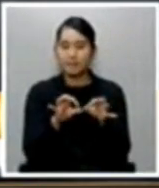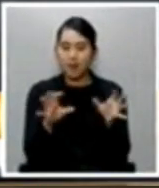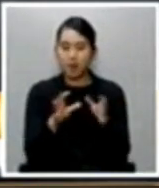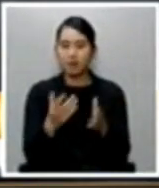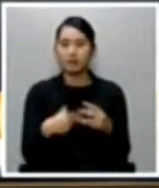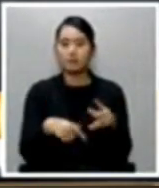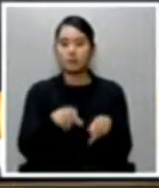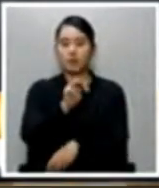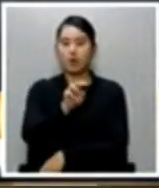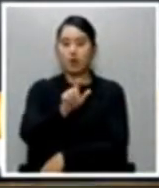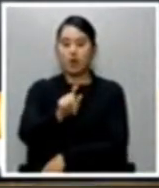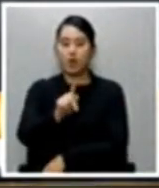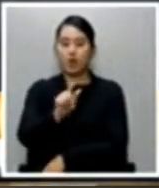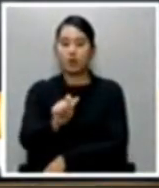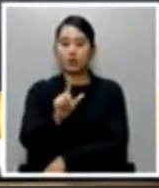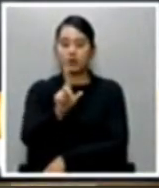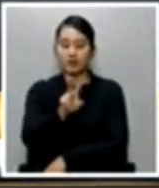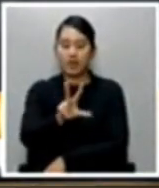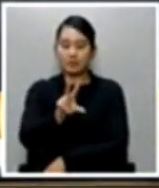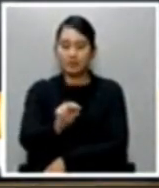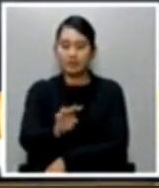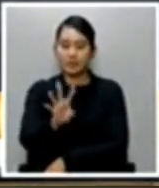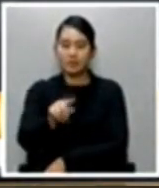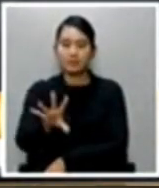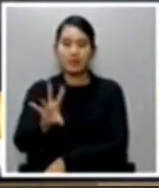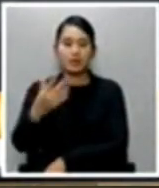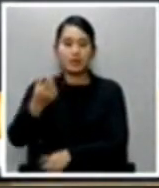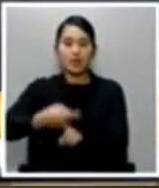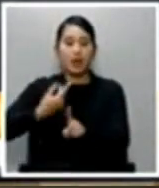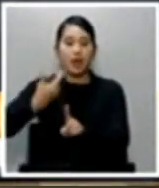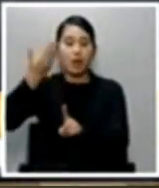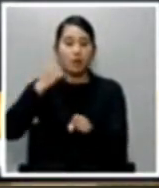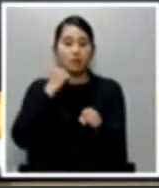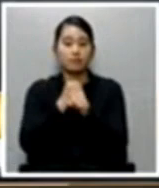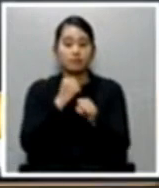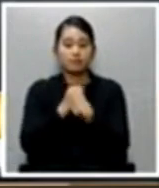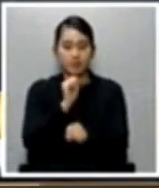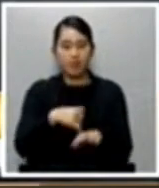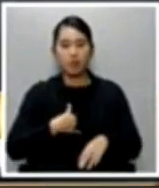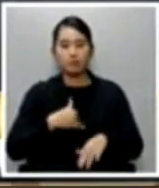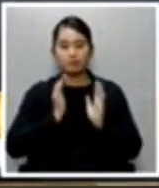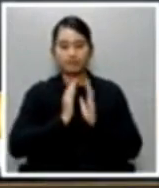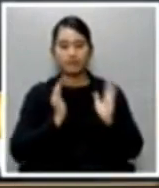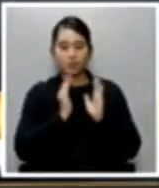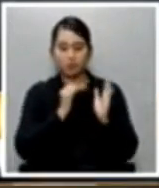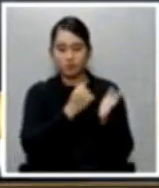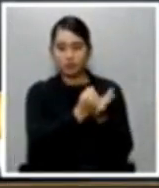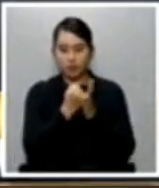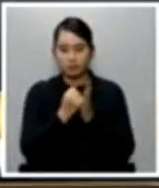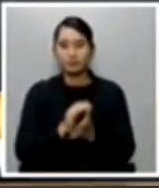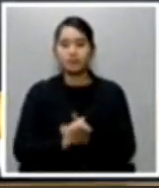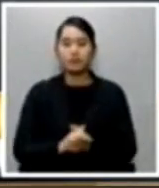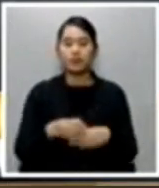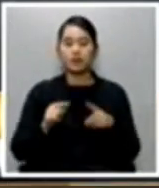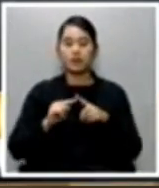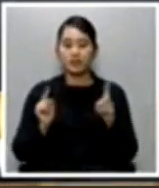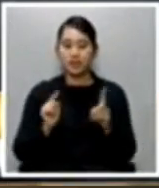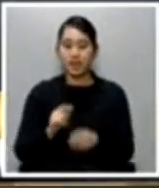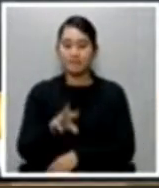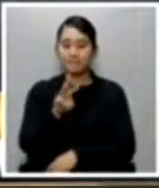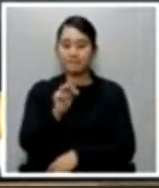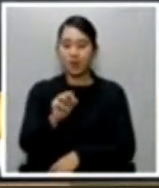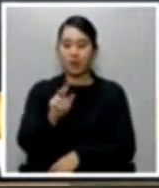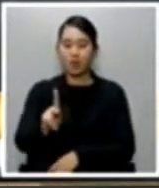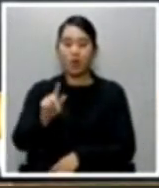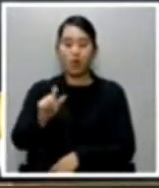ค3 4 5 6 7เนี่ยซึ่งก็เพิ่งทำไปเดือนที่แล้วใช่ไหมครับอันนี้ต้องขอบคุณมากครับที่ได้ช่วยเขาแต่มค.2เนี่ยนะ